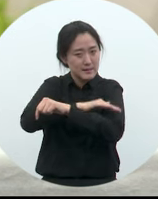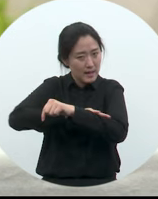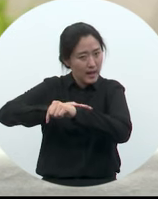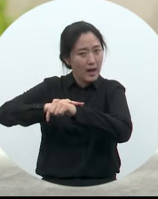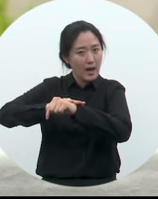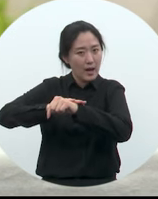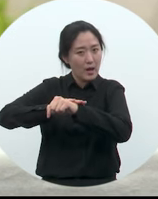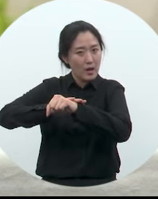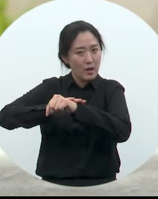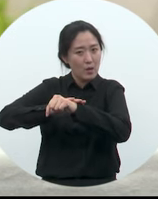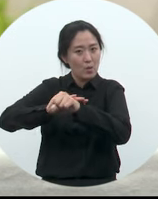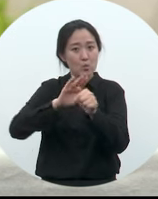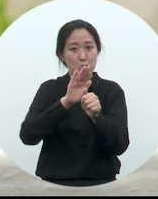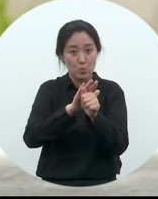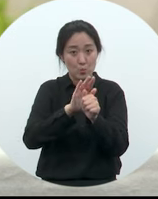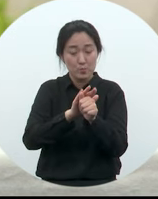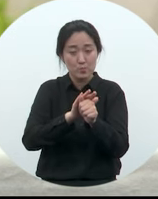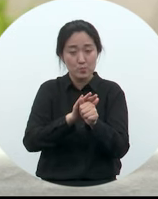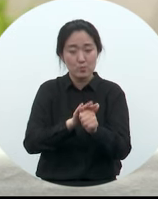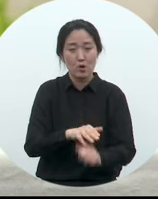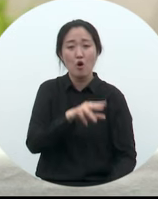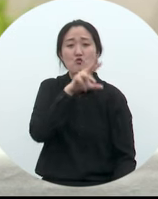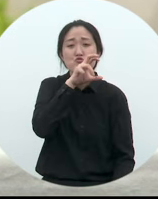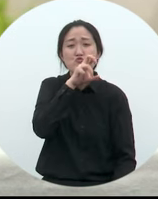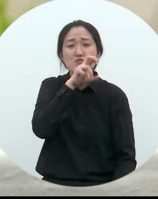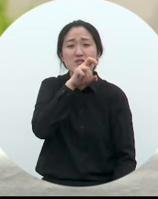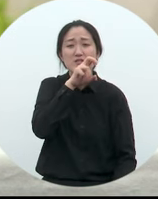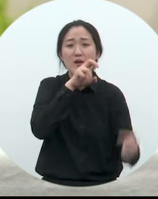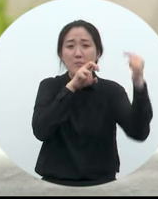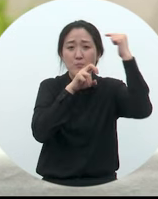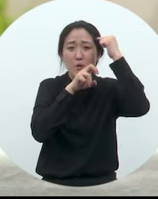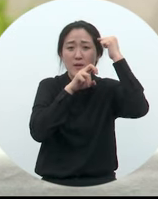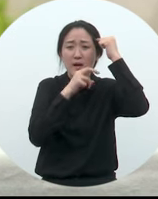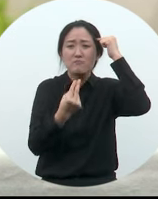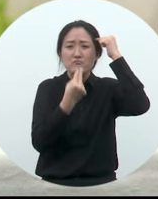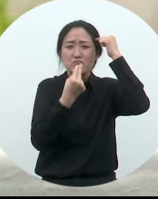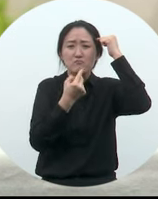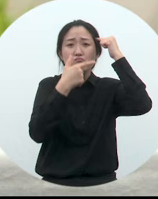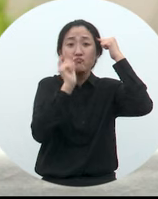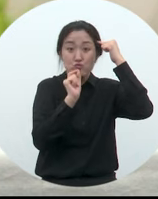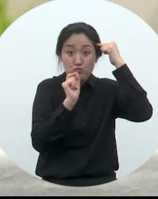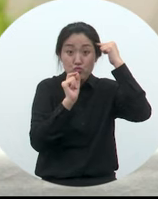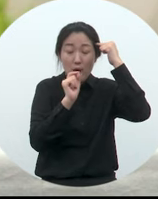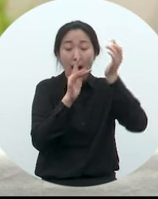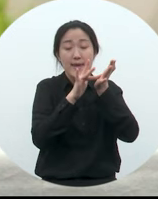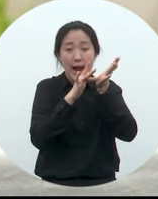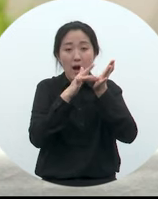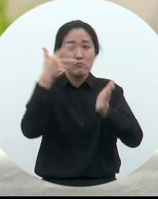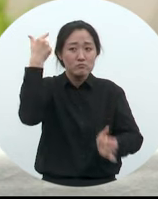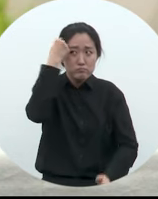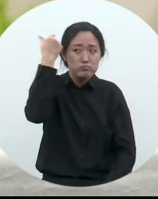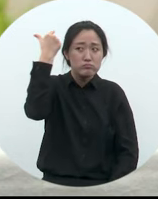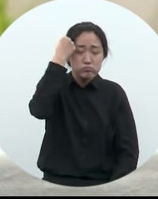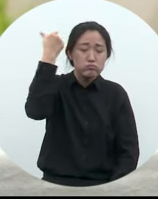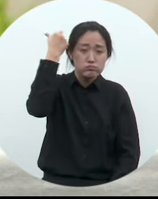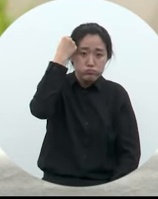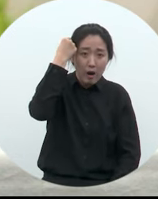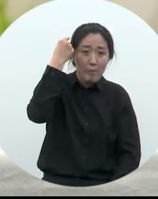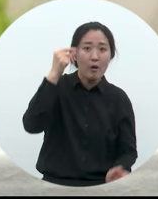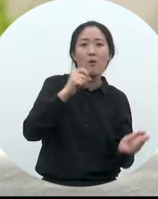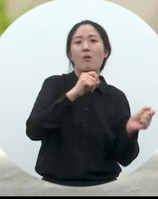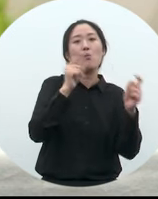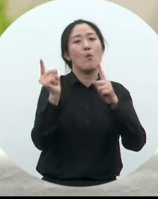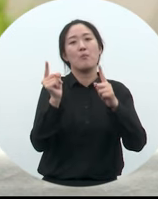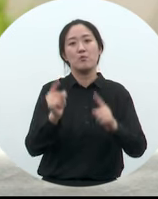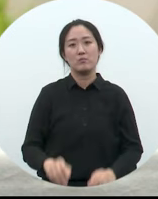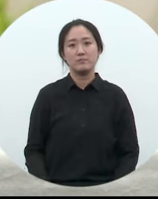많이 되죠. 이 뇌저산소증을 가지고 있는 쥐한테 이 창포약을 투여를 해보면은 훨씬 개선이